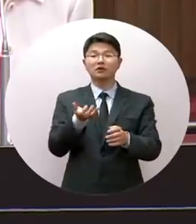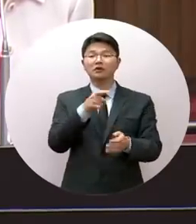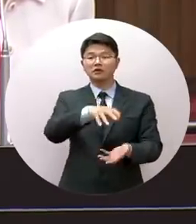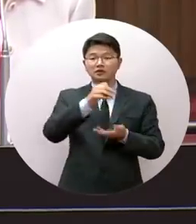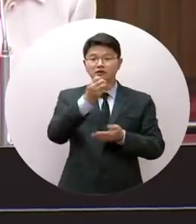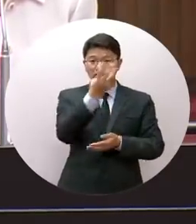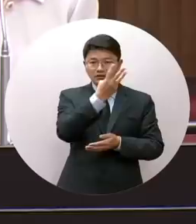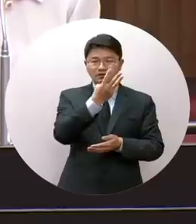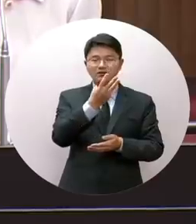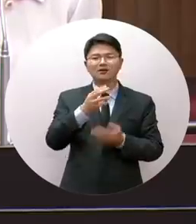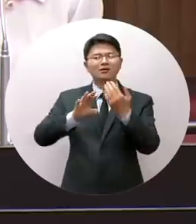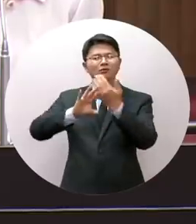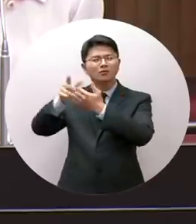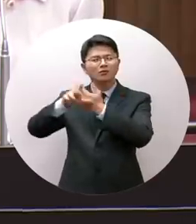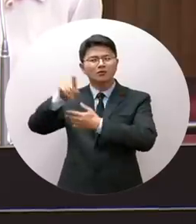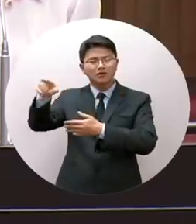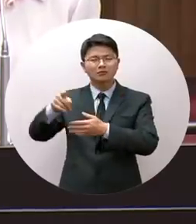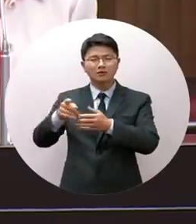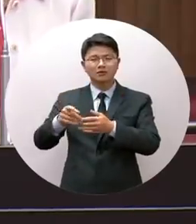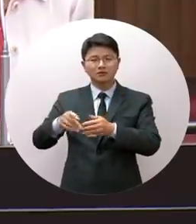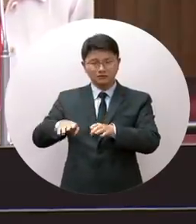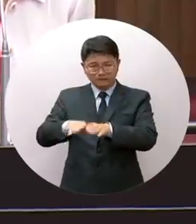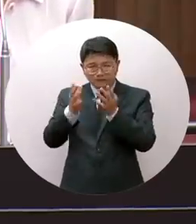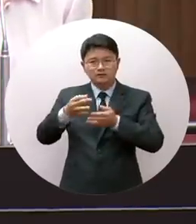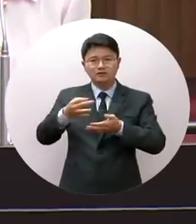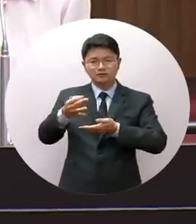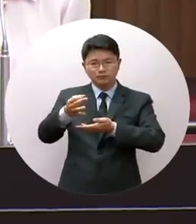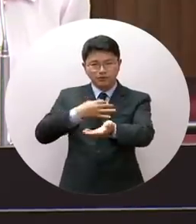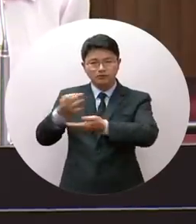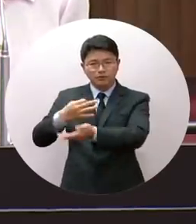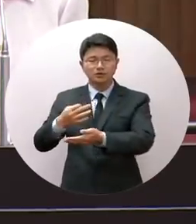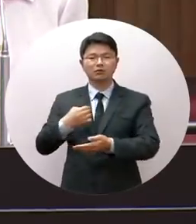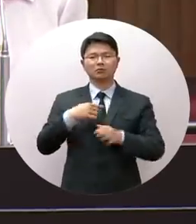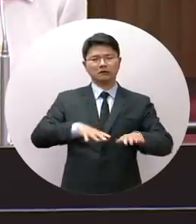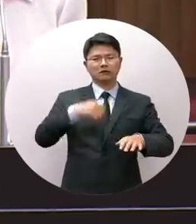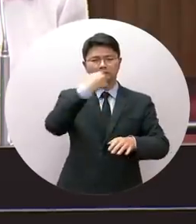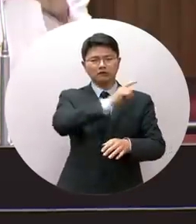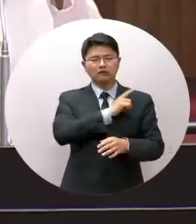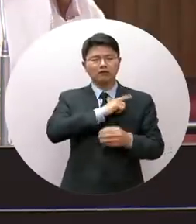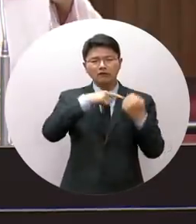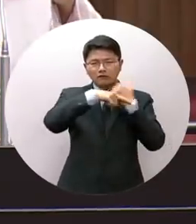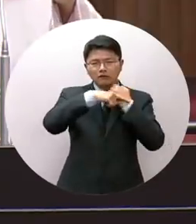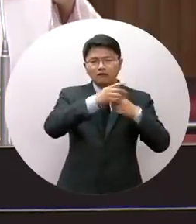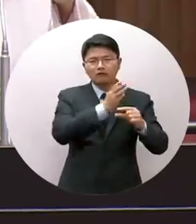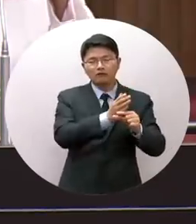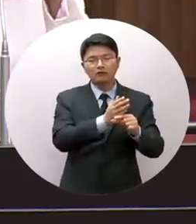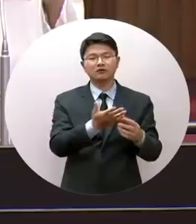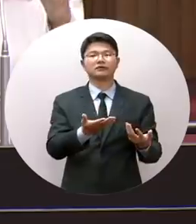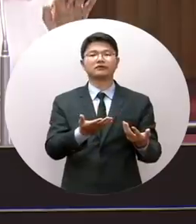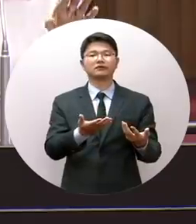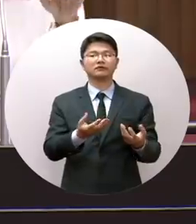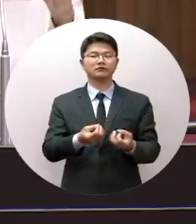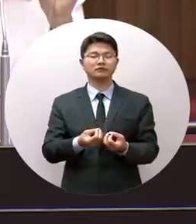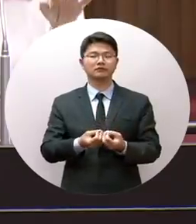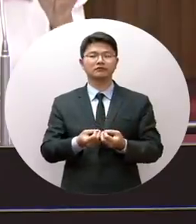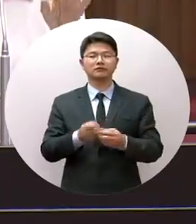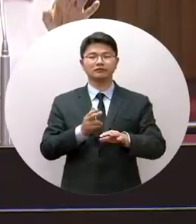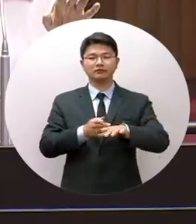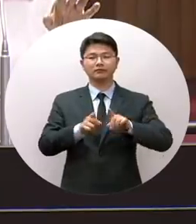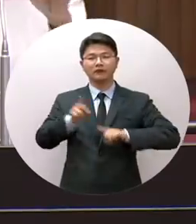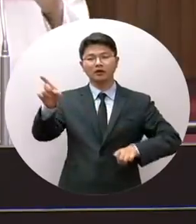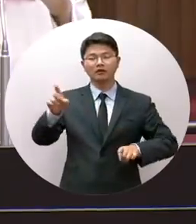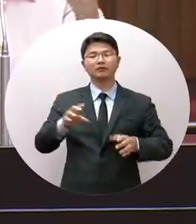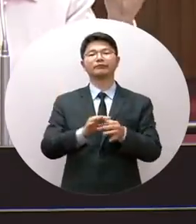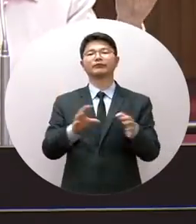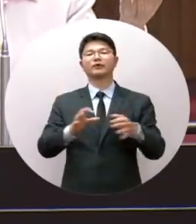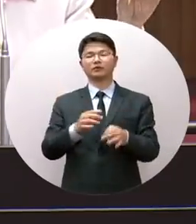家已经在商业量产，我们在实验。简单的结论就是这样，没关系。其实台湾